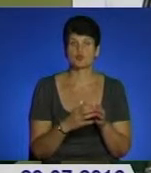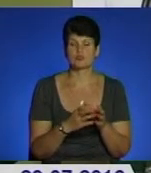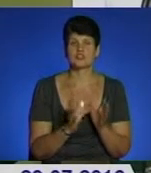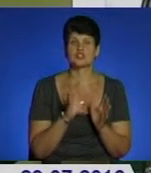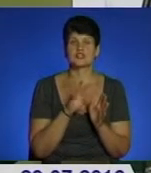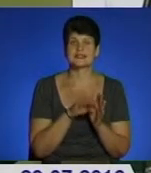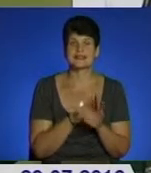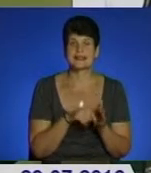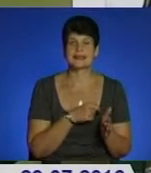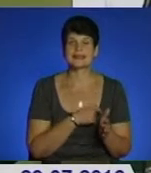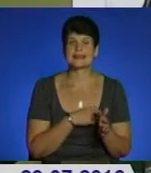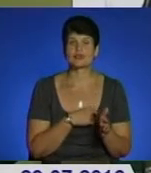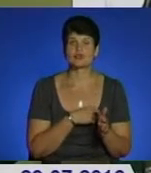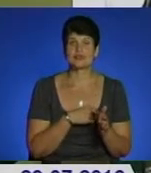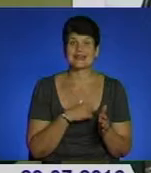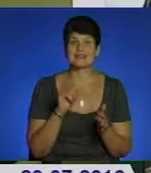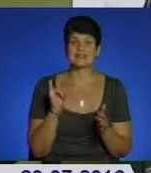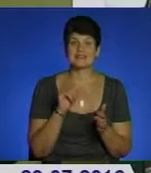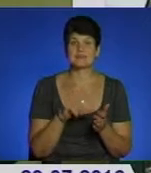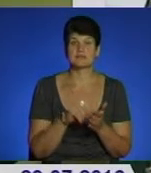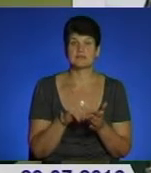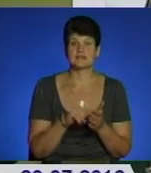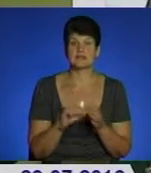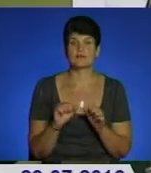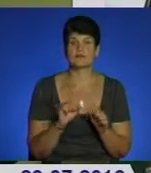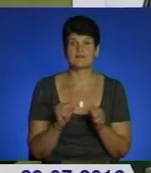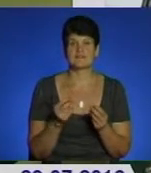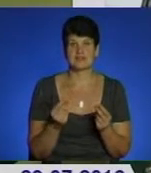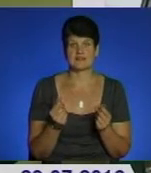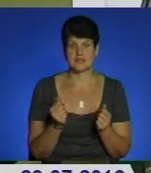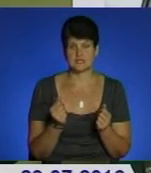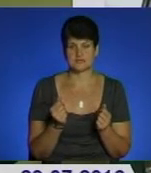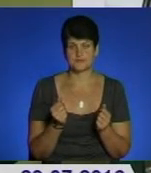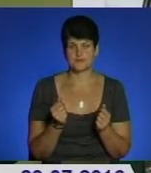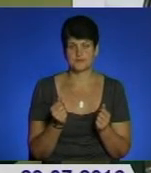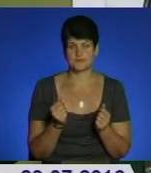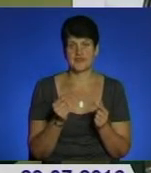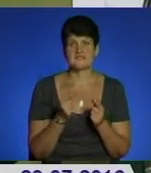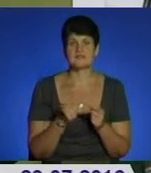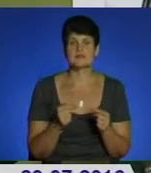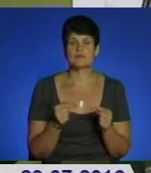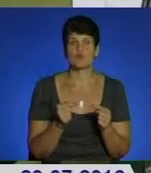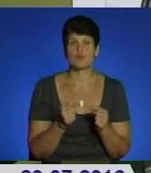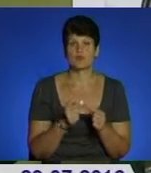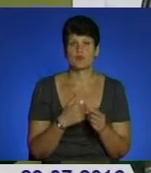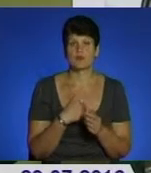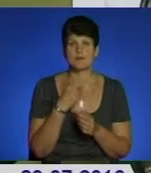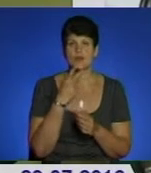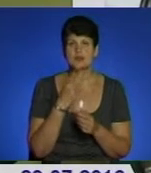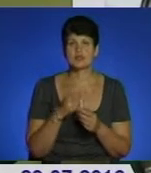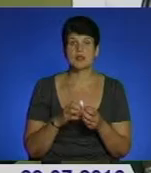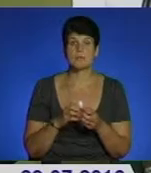депутатів і представників управління фінансів. Відповідно, ми побачили